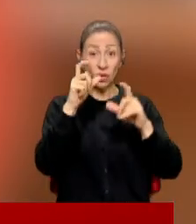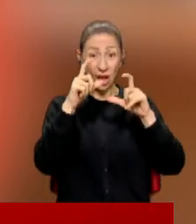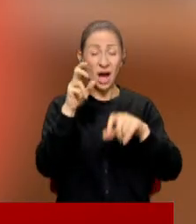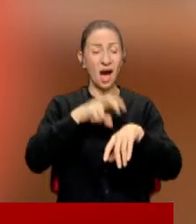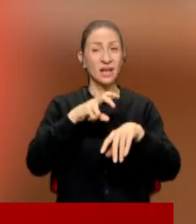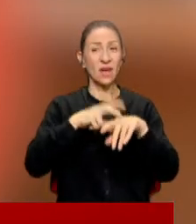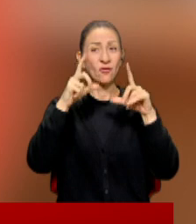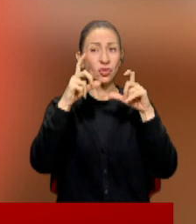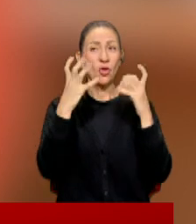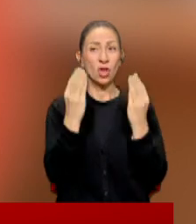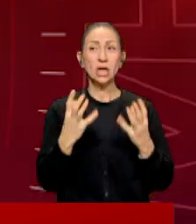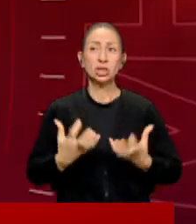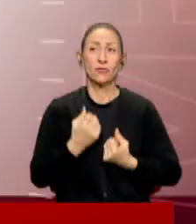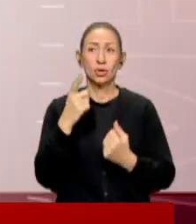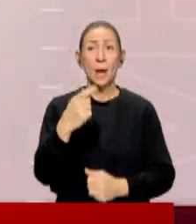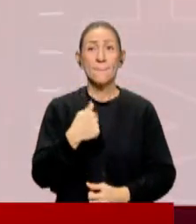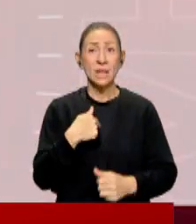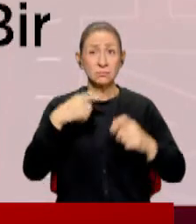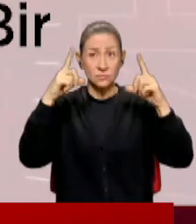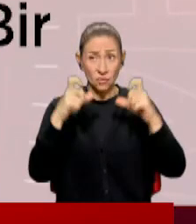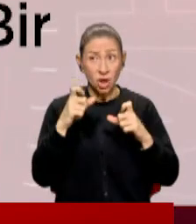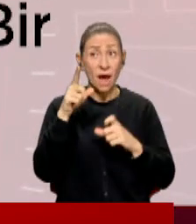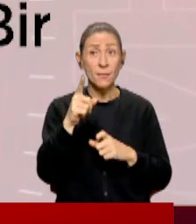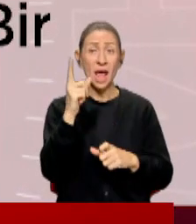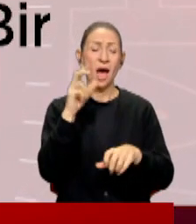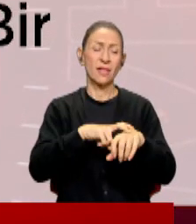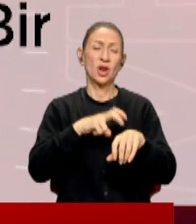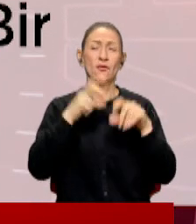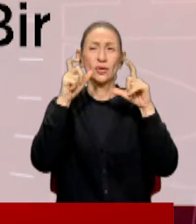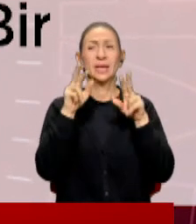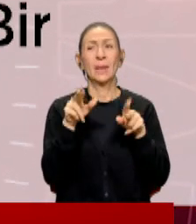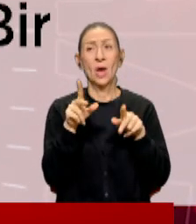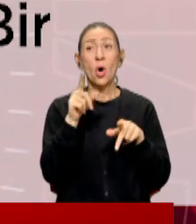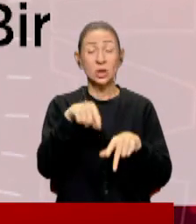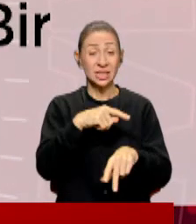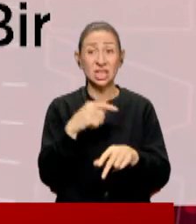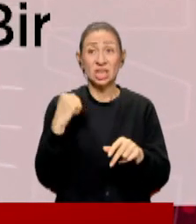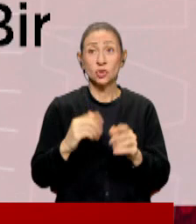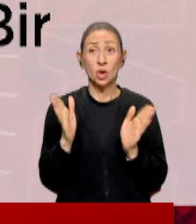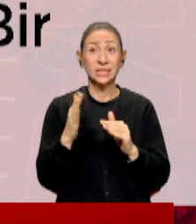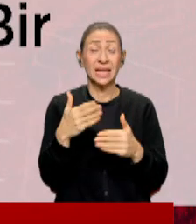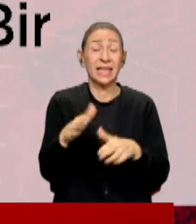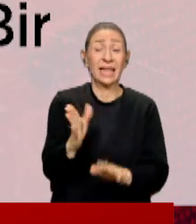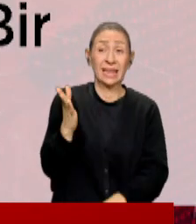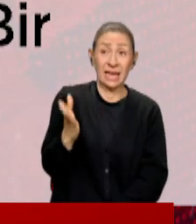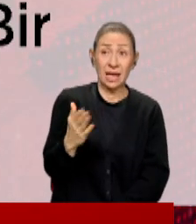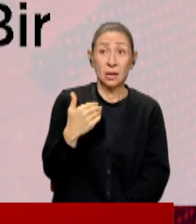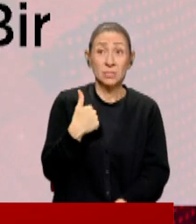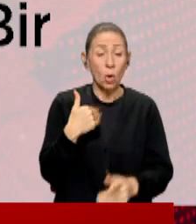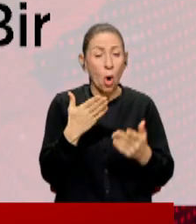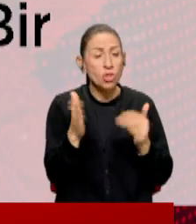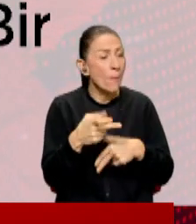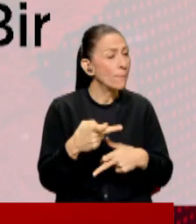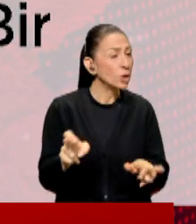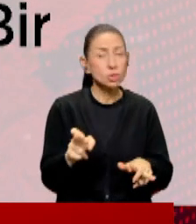hatıra fotoğrafı olarak savundu benim çektirdiğim fotoğraf bir hatıra fotoğrafı gibi o sırada Savcı odasında değildi Biz